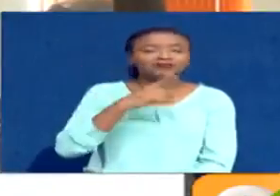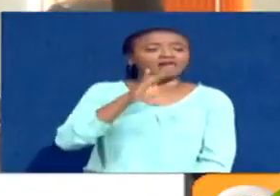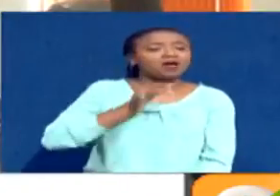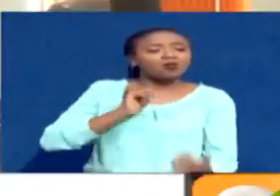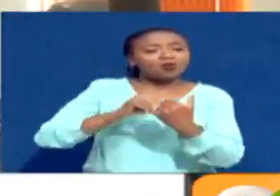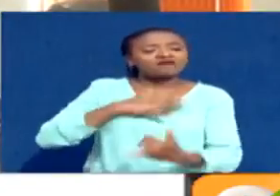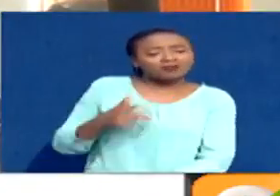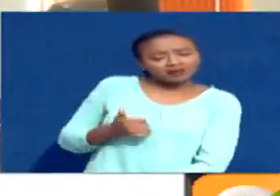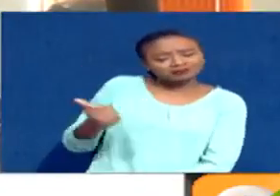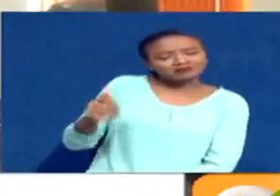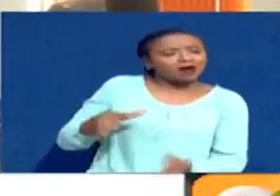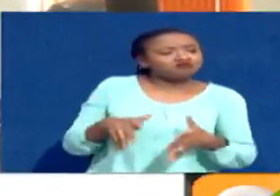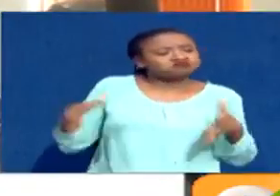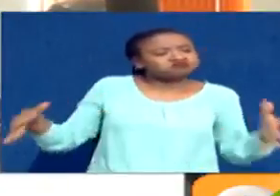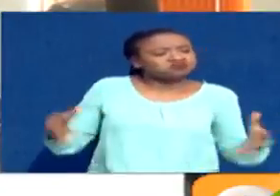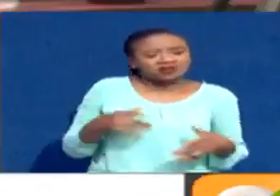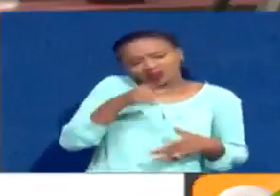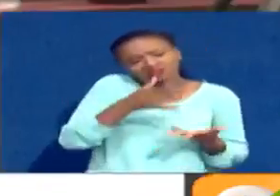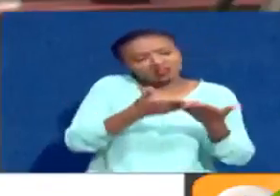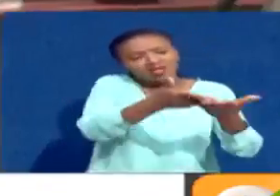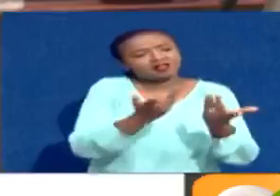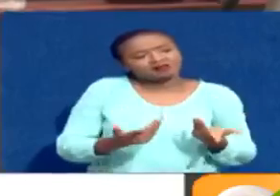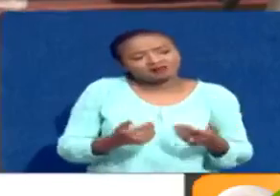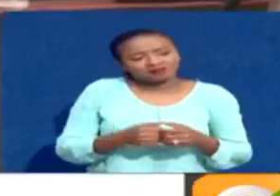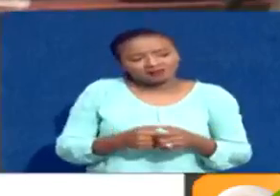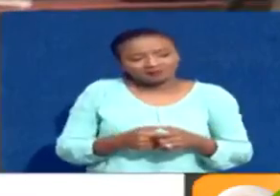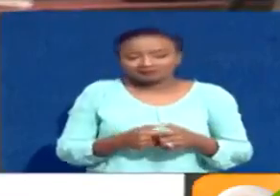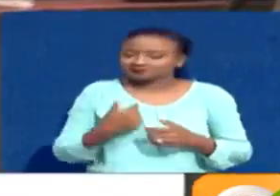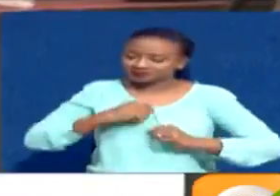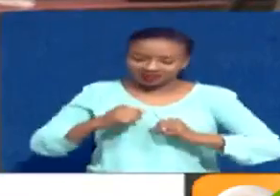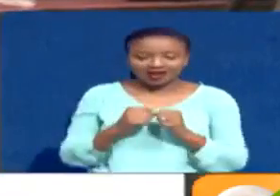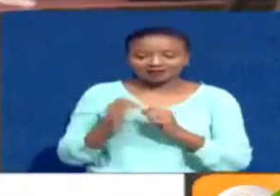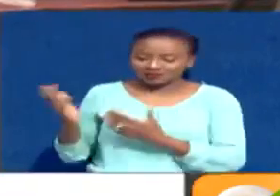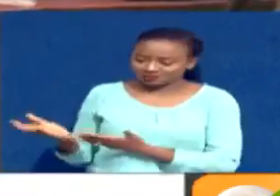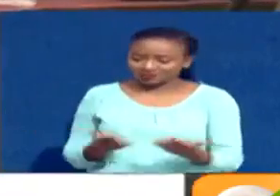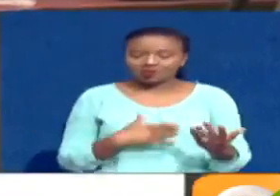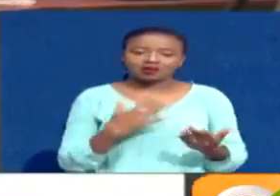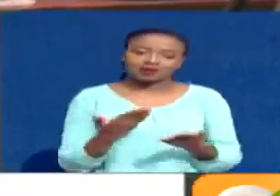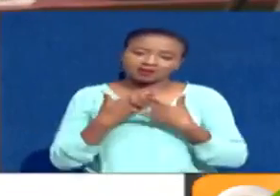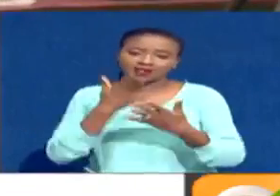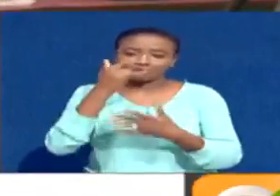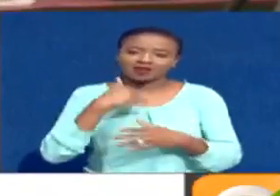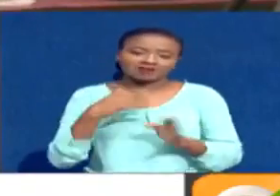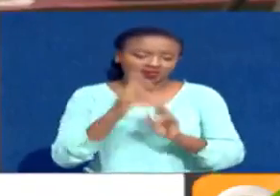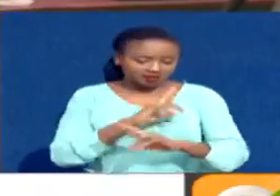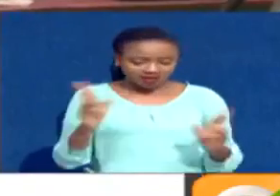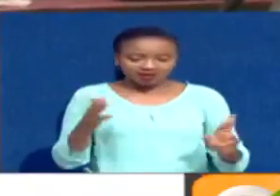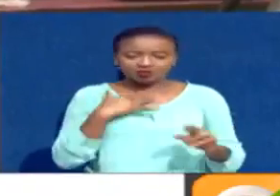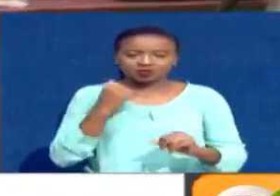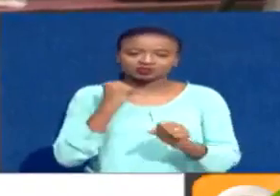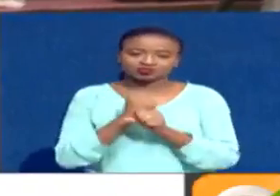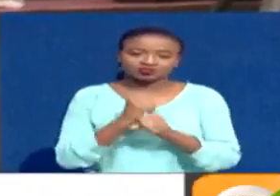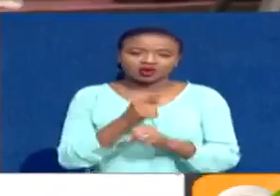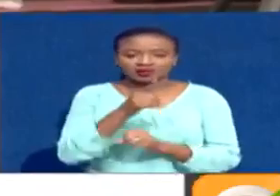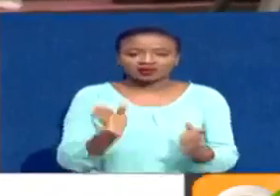yangu ako na shida ya hivi na hivi, naweza taka umsaidie aje. I gladly do that kwa sababu ni kitu ambaye nimejitolea, ni kitu ambaye niko na